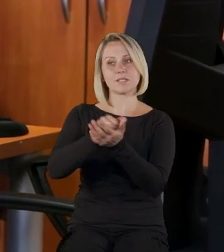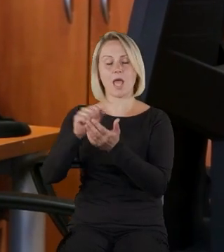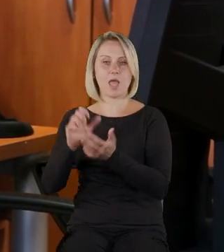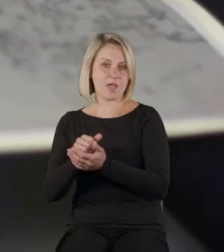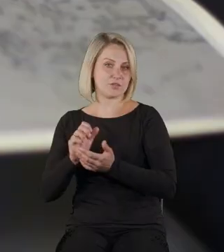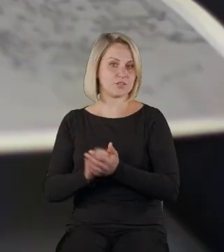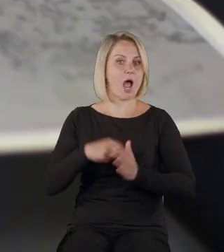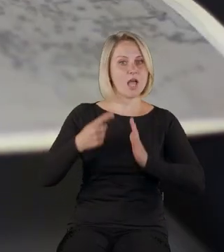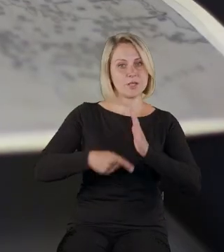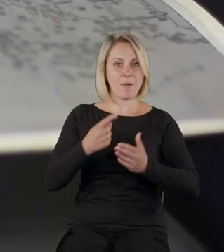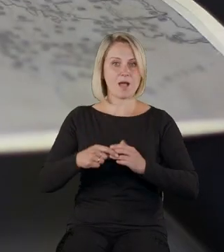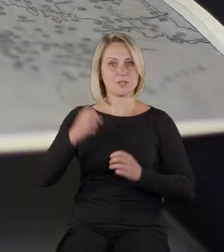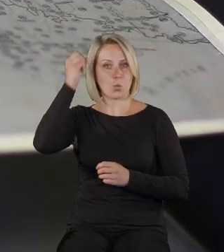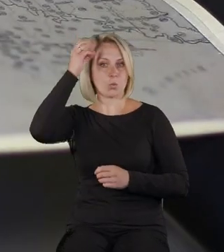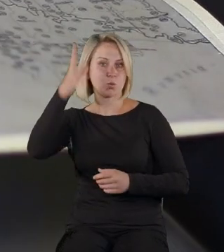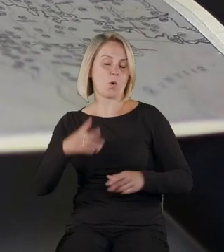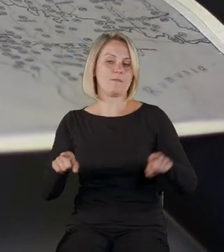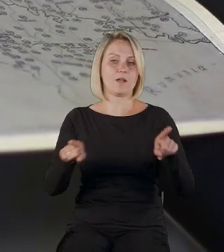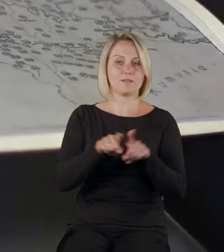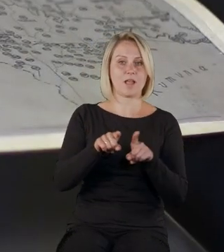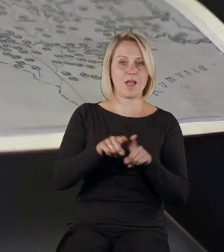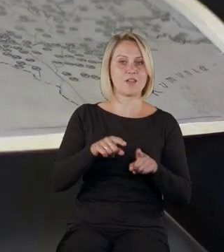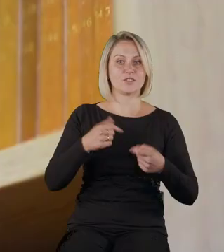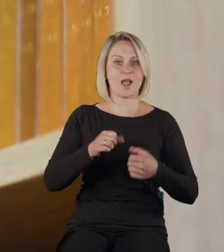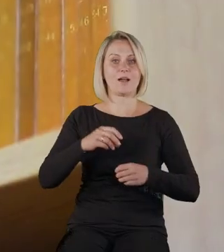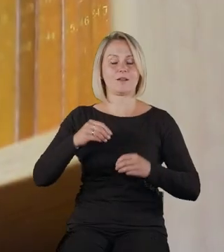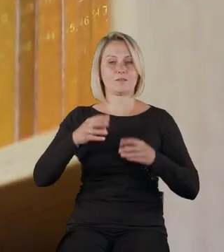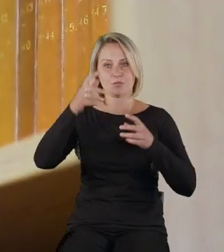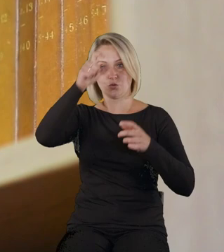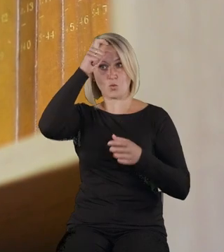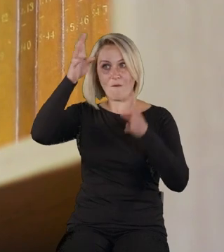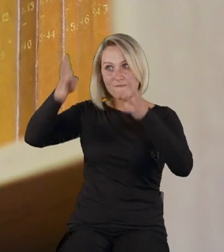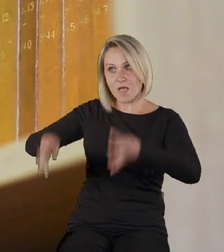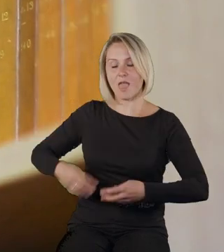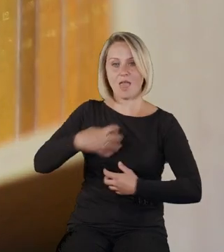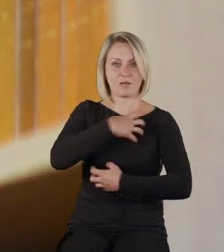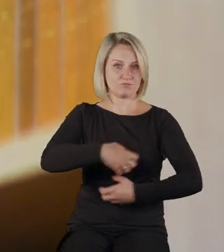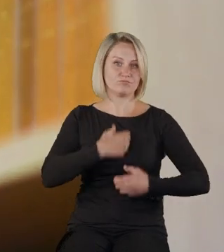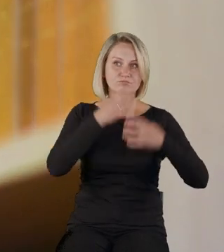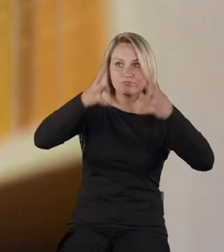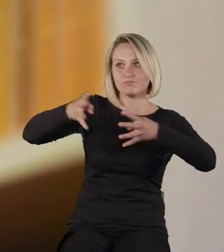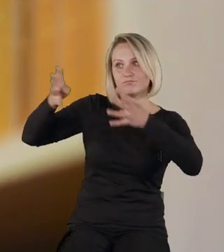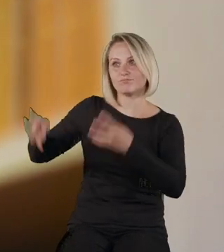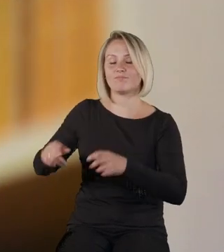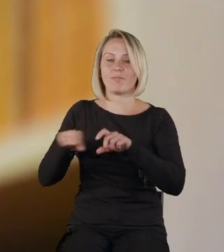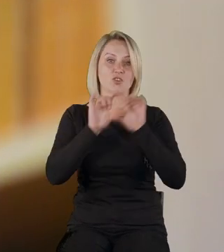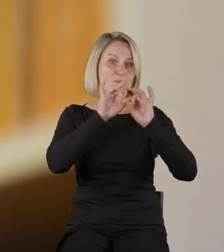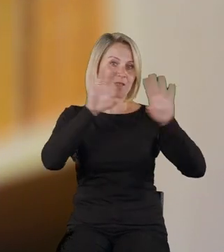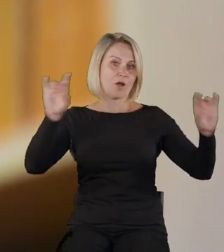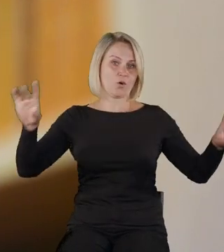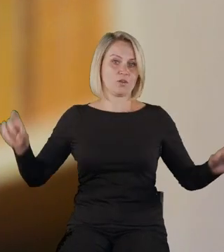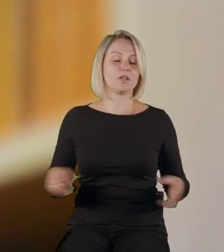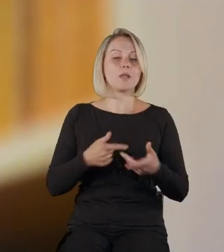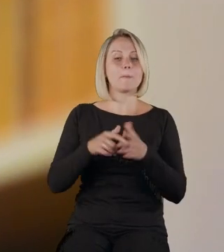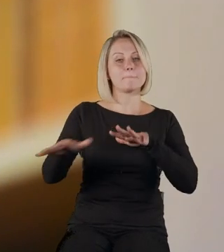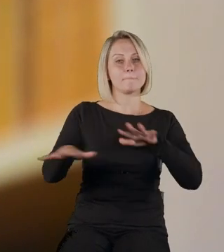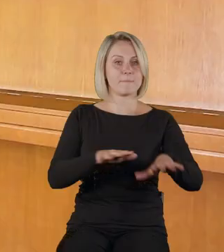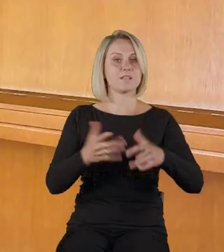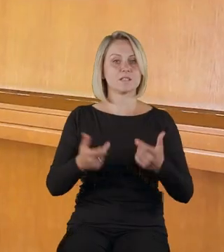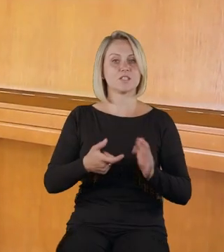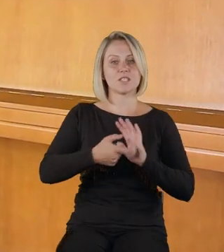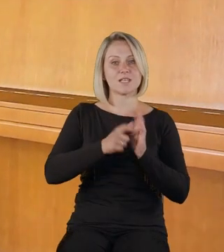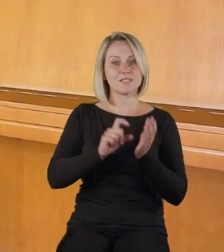animacji społeczno-kulturowej, edukacji kulturalnej, etnologii i antropologii kulturowej oraz pedagogiki. Mieści się tu również